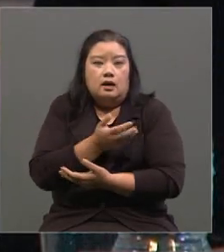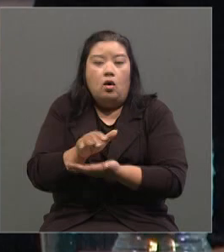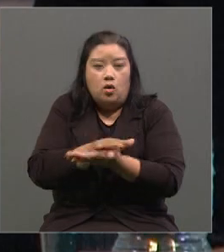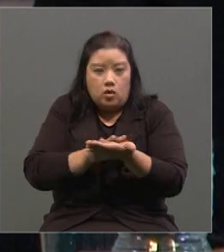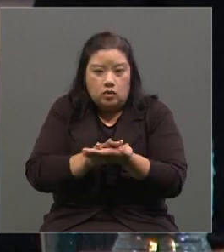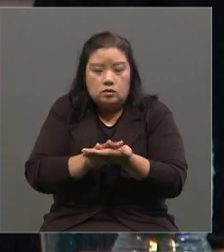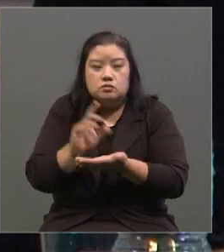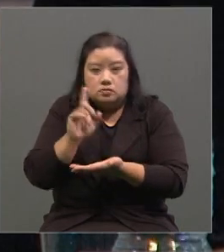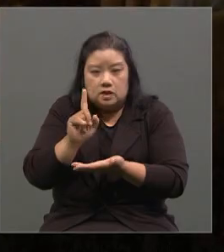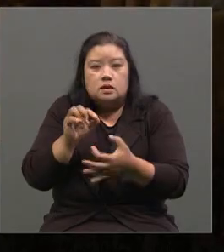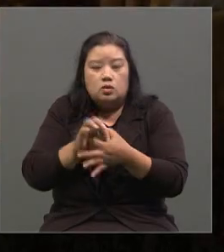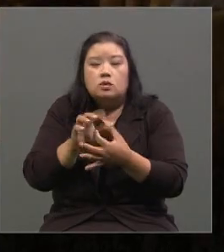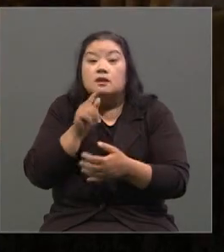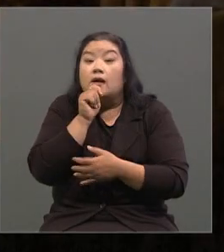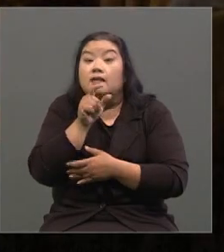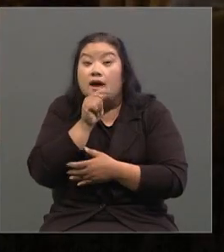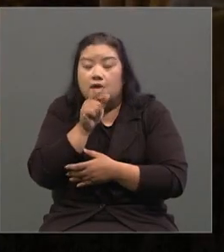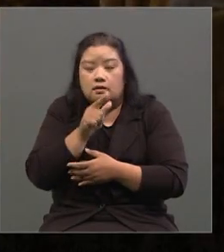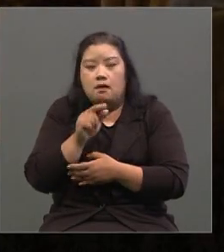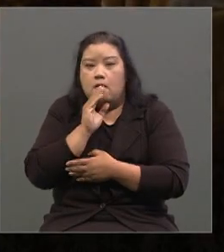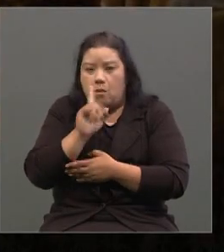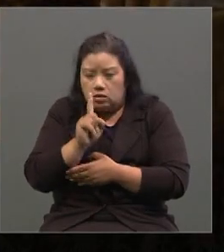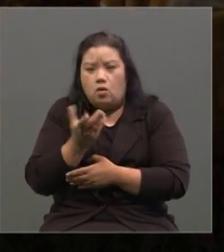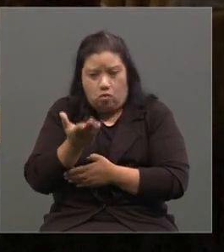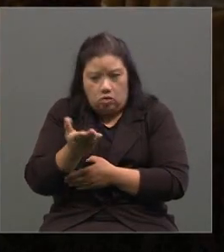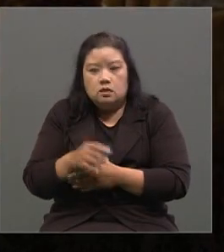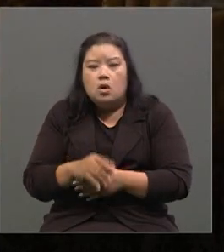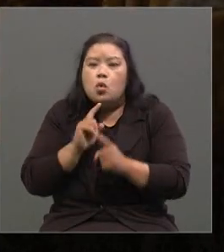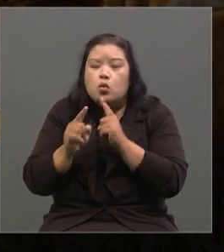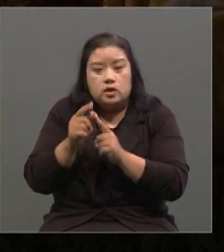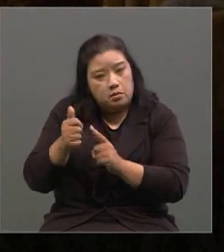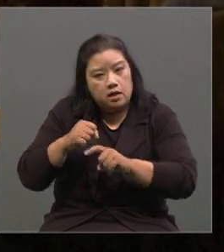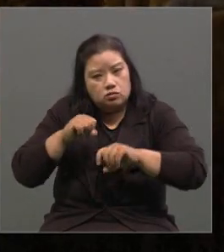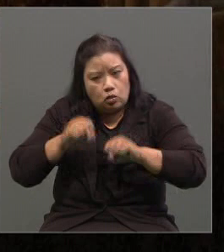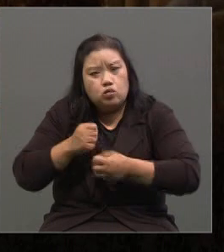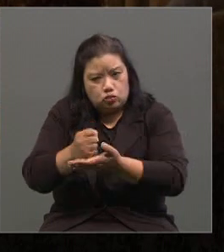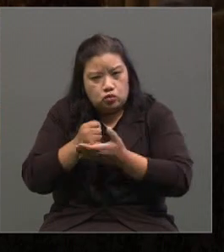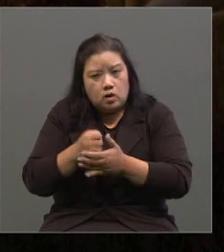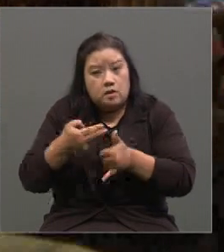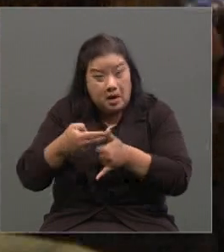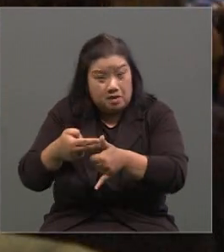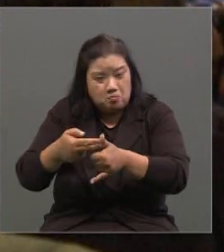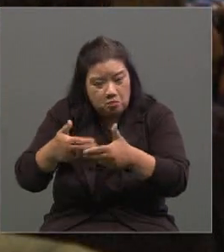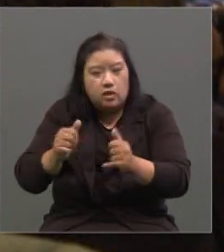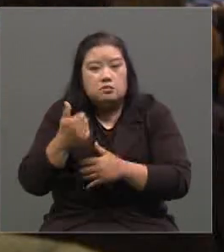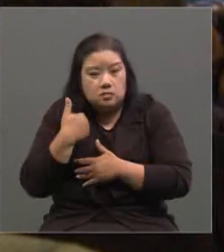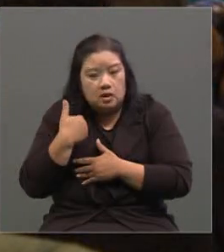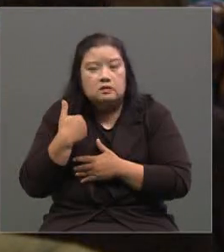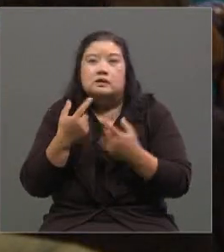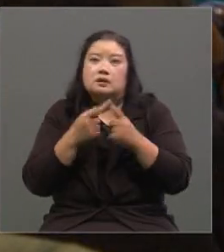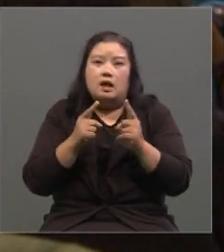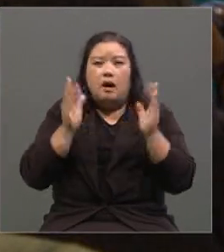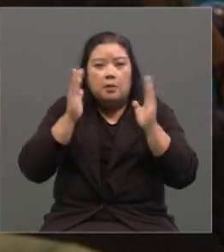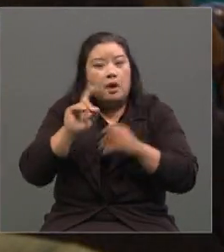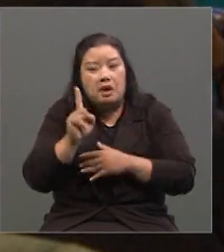ว่าพร้อมที่จะแลกเปลี่ยนนักโทษที่เป็นสมาชิกของกลุ่มฮากับตัวประกันกลุ่มใหญ่แต่ก็ยังมีเ่อยังไม่มีการให้รายละเอียด